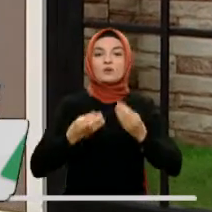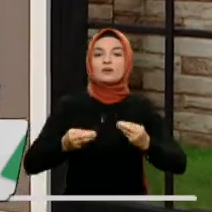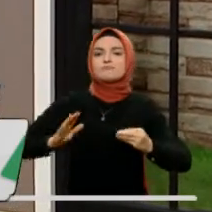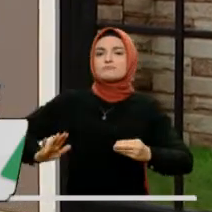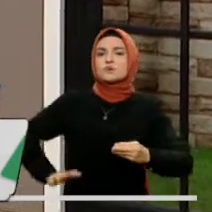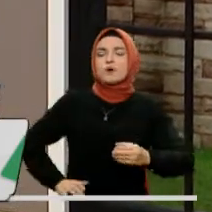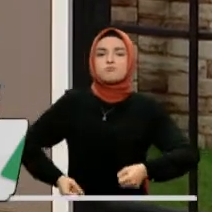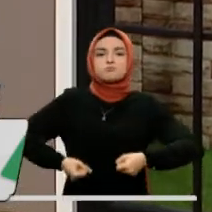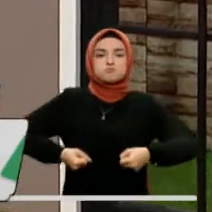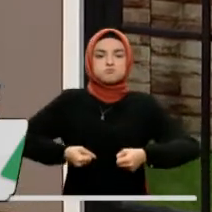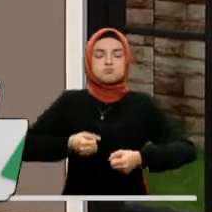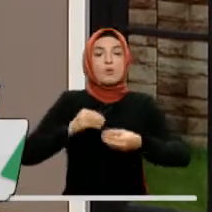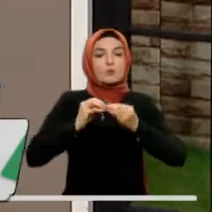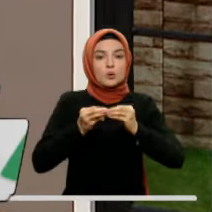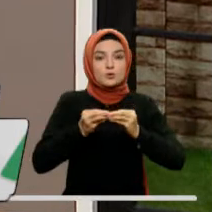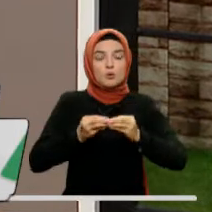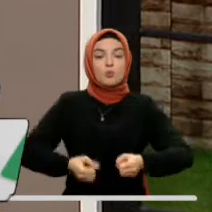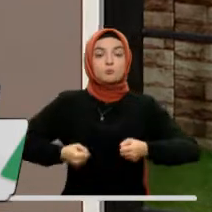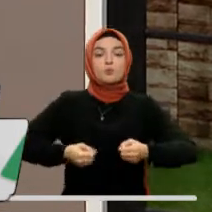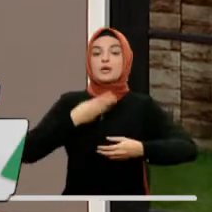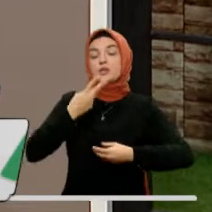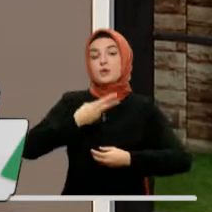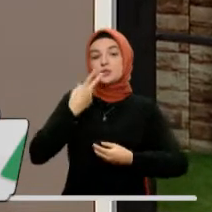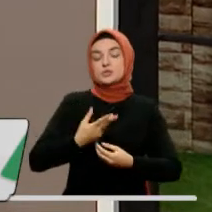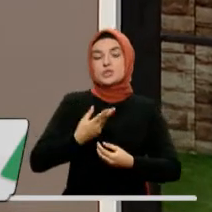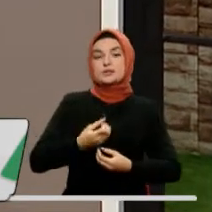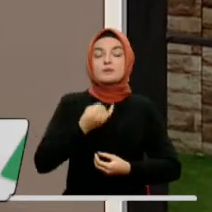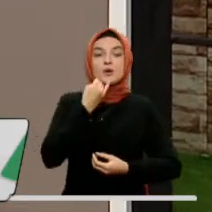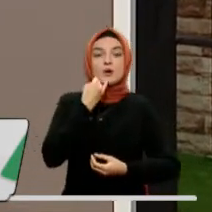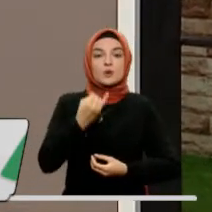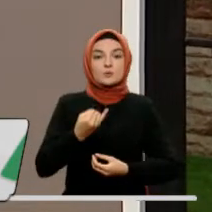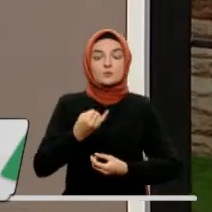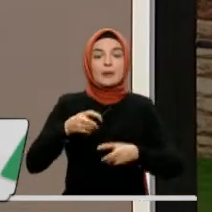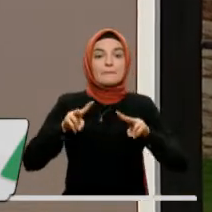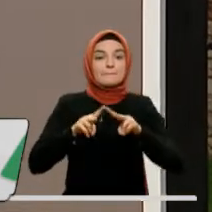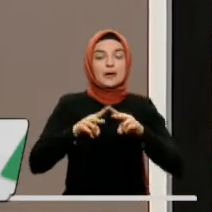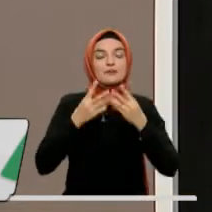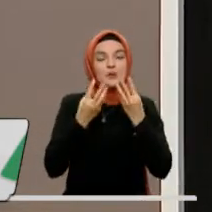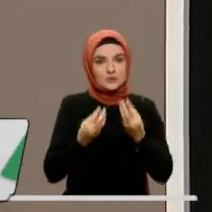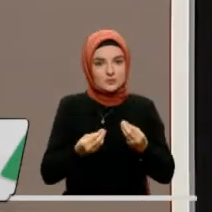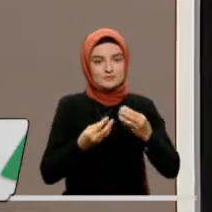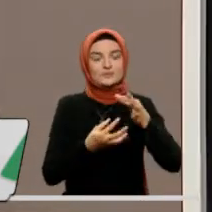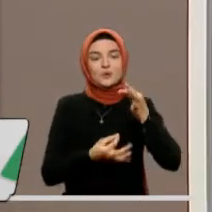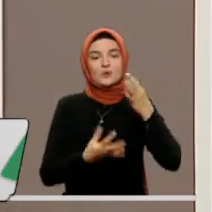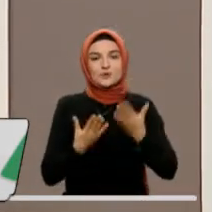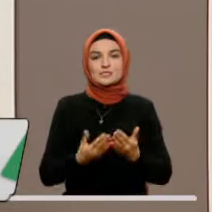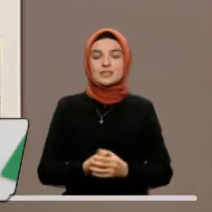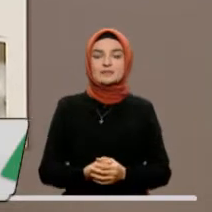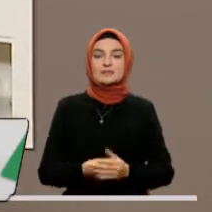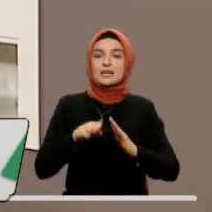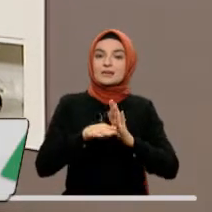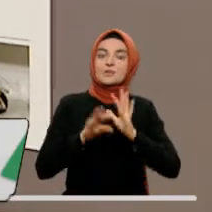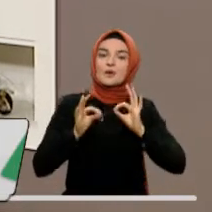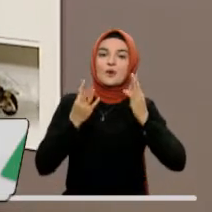kilo problemlerini ve obeziteyi konuşacağız bugün. Konuğumuz diyetisyen Emine Merve Turgut hanımefendi olacak. Yayınımız her zaman olduğu